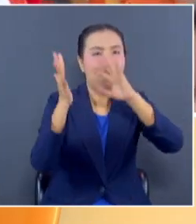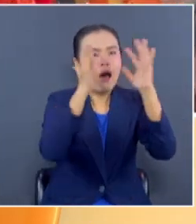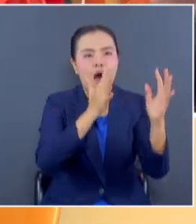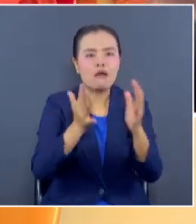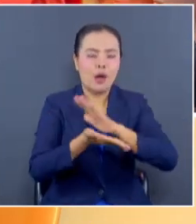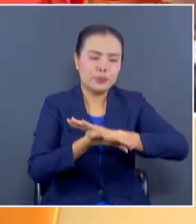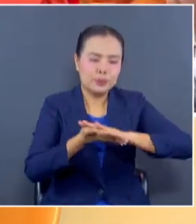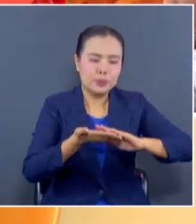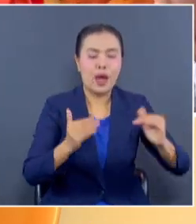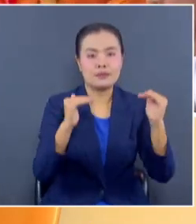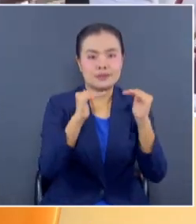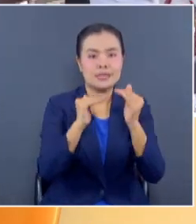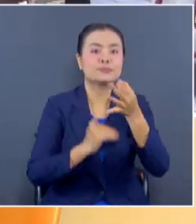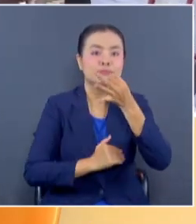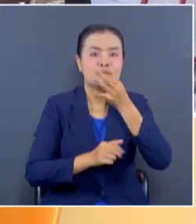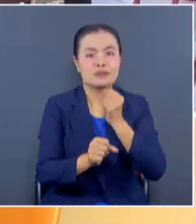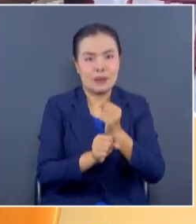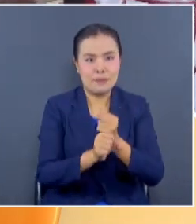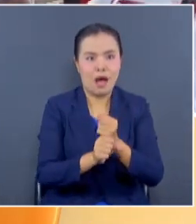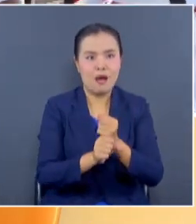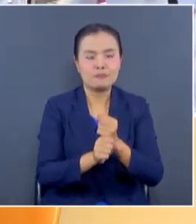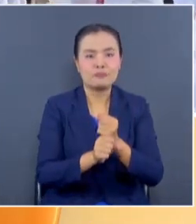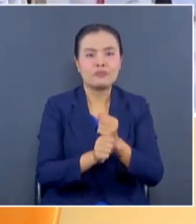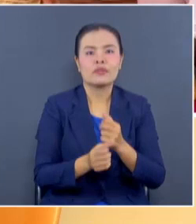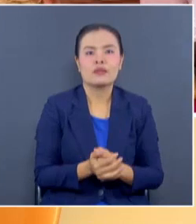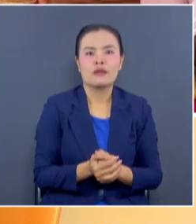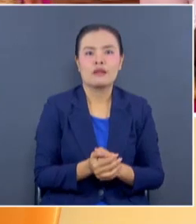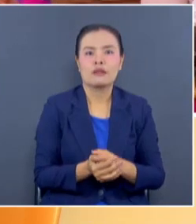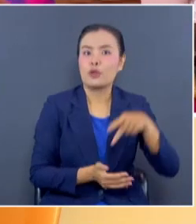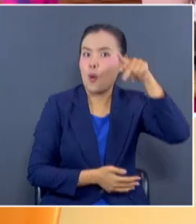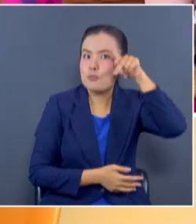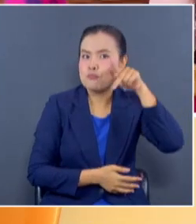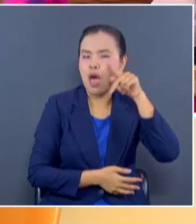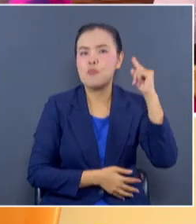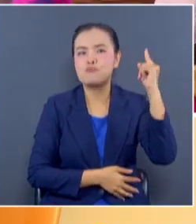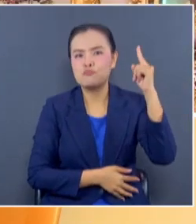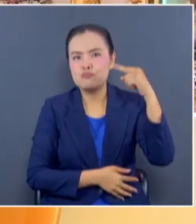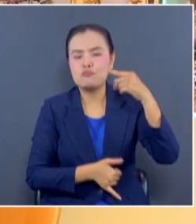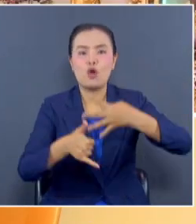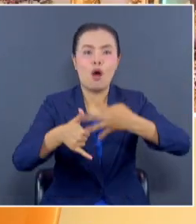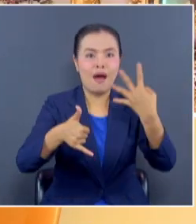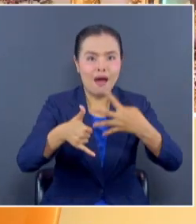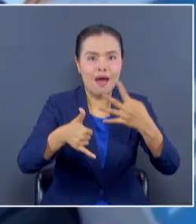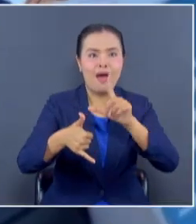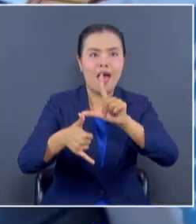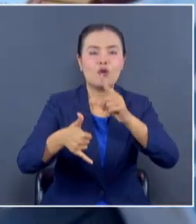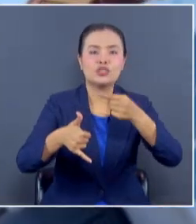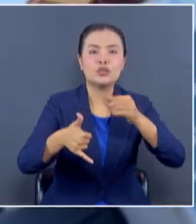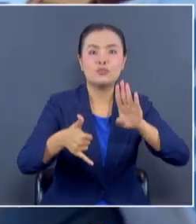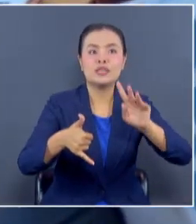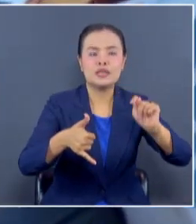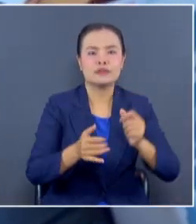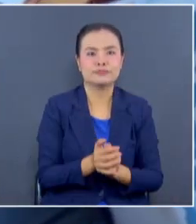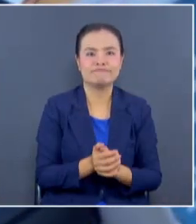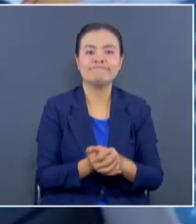ทธิ์สิทธิในการประกอบอาชีพและเรื่องของเพศสภาพฟังเพิ่มเติมจากคุณเศรษฐาค่ะ ปัญหาพี่น้องประช